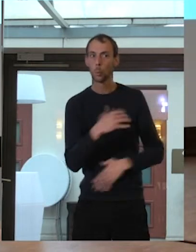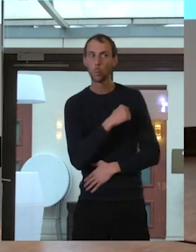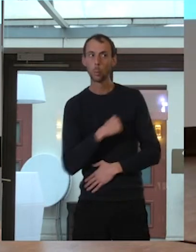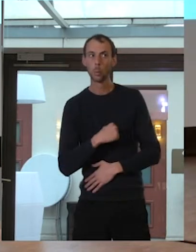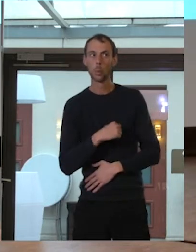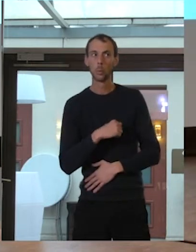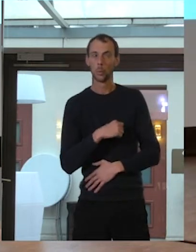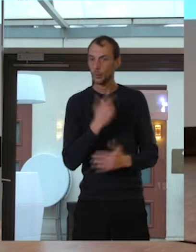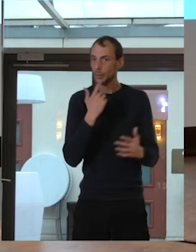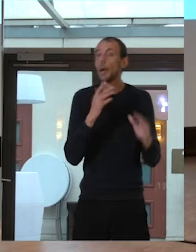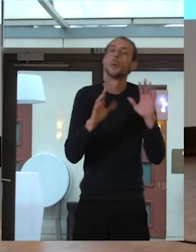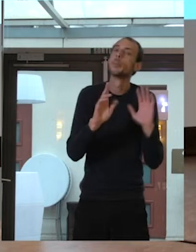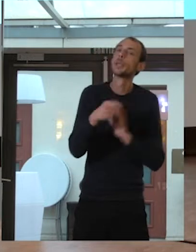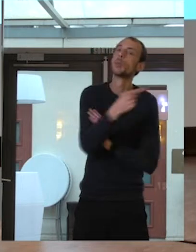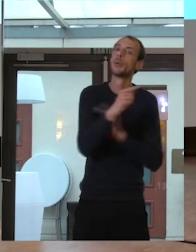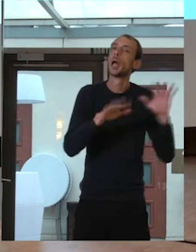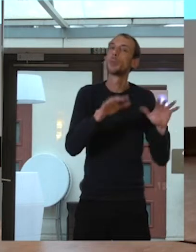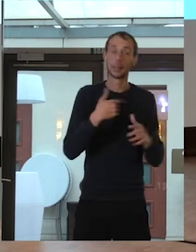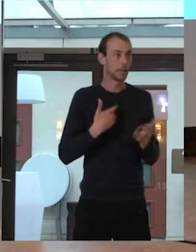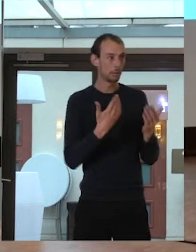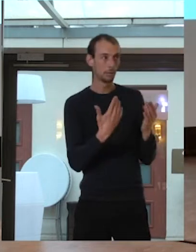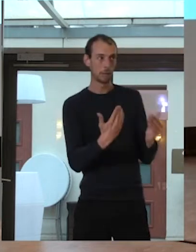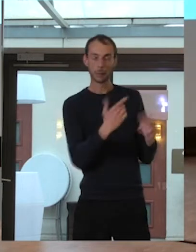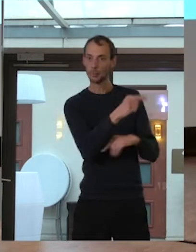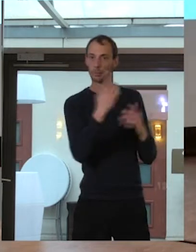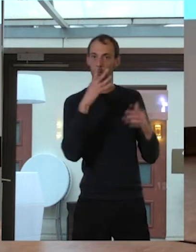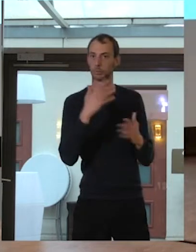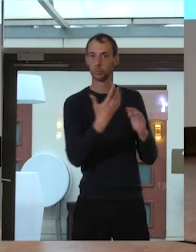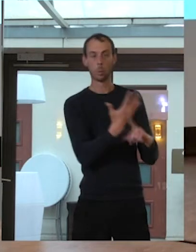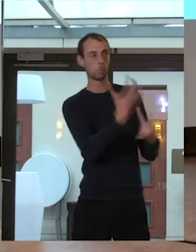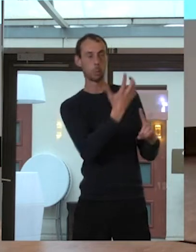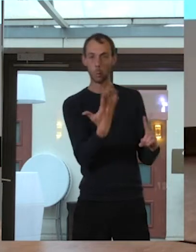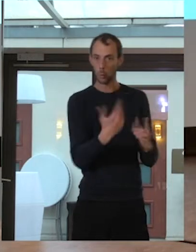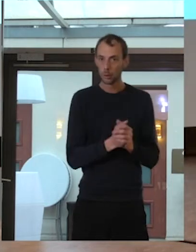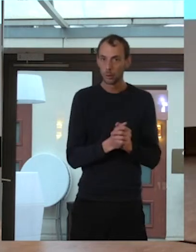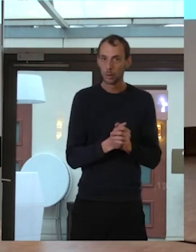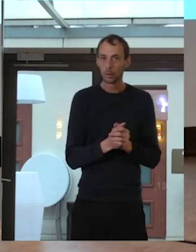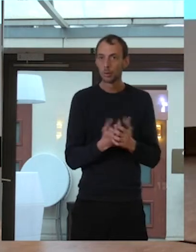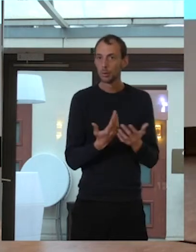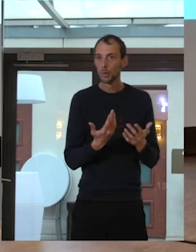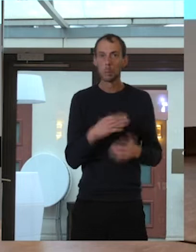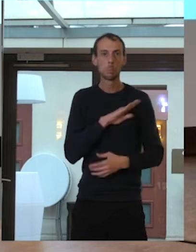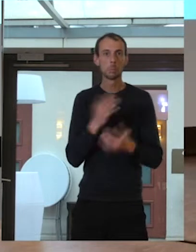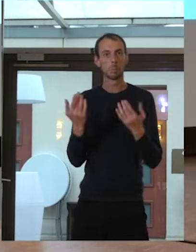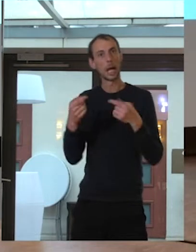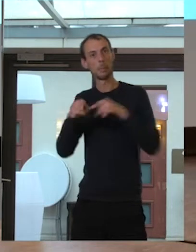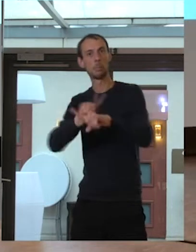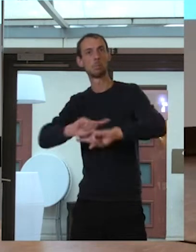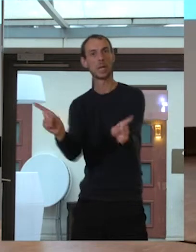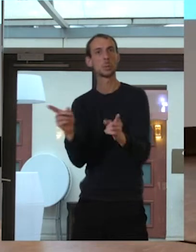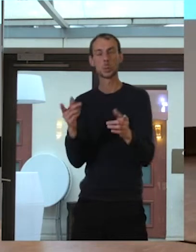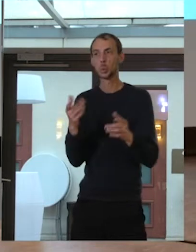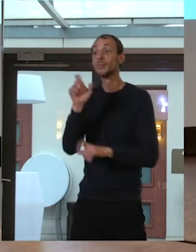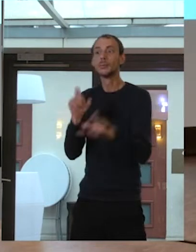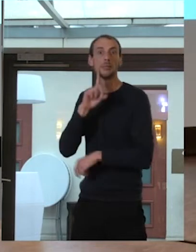sûr. Mais nous montrent le gâchis financier immense généré par les injustices vécues